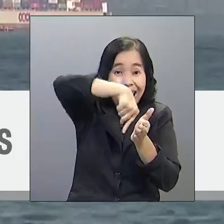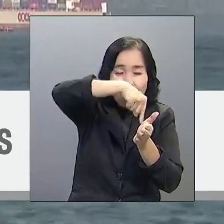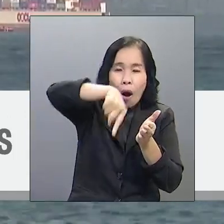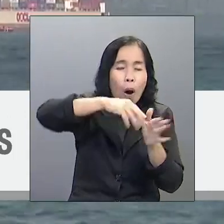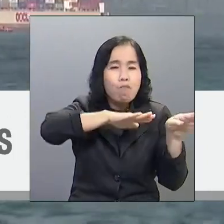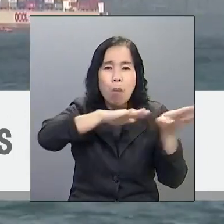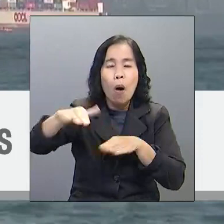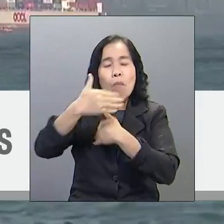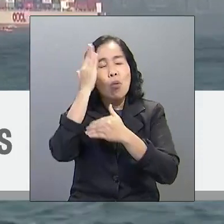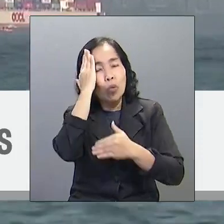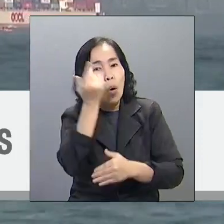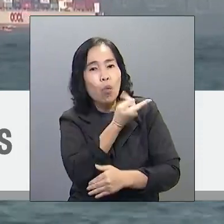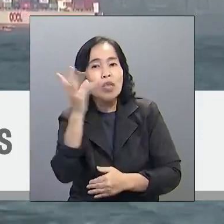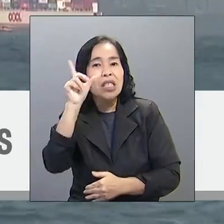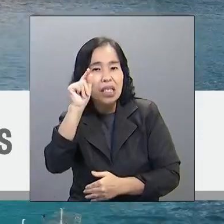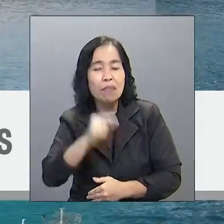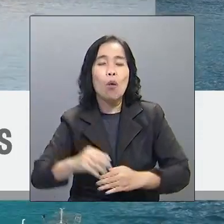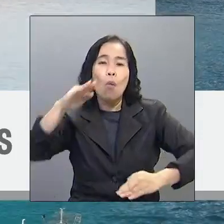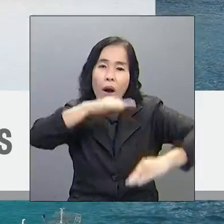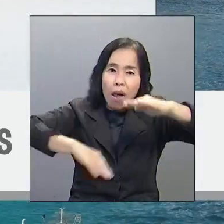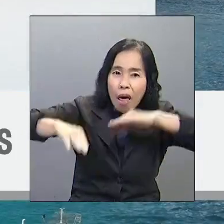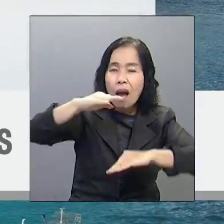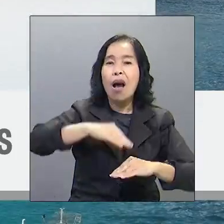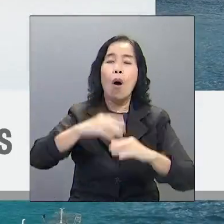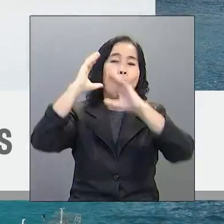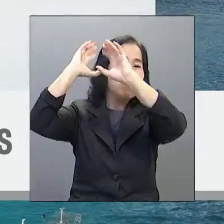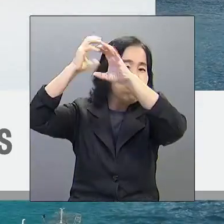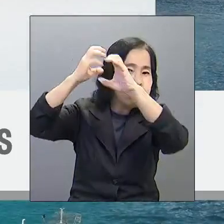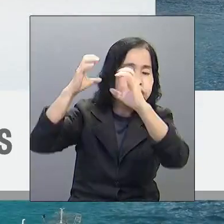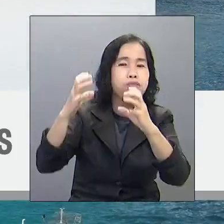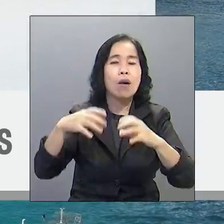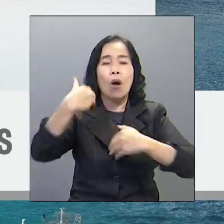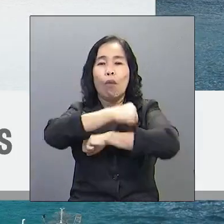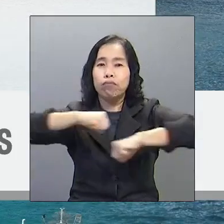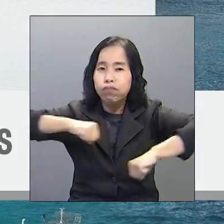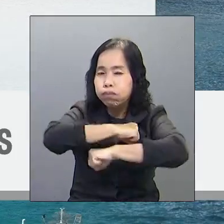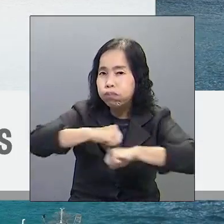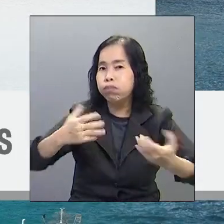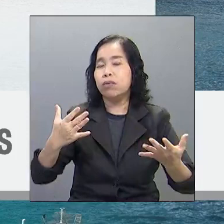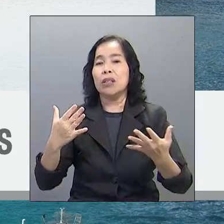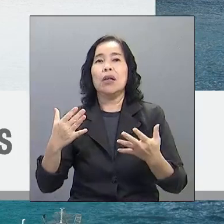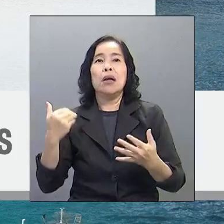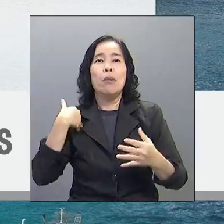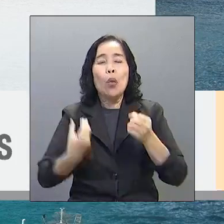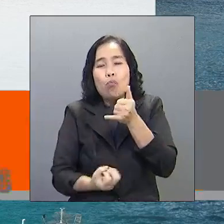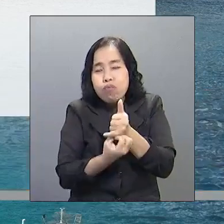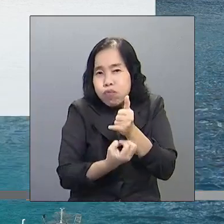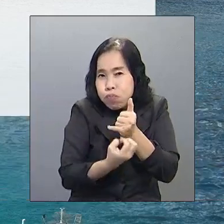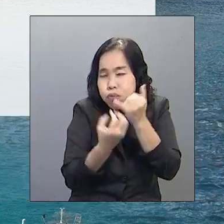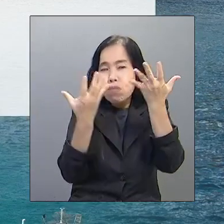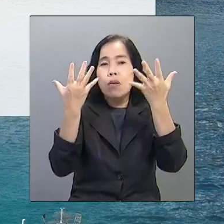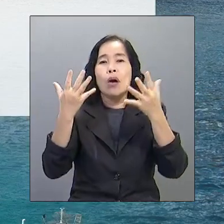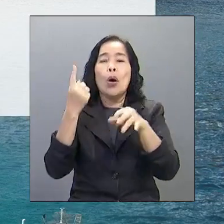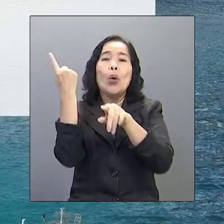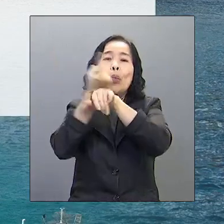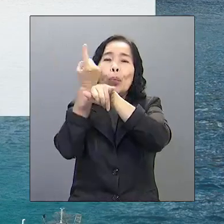งห้องพัก 20 ห้อง สะไว้น้ำ โรงภาพยนต ห้องออกกำลงกายไปจนถึงสาวหน้าและจุดจอดเฮลิ